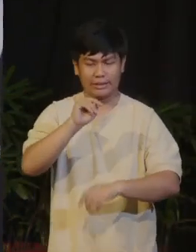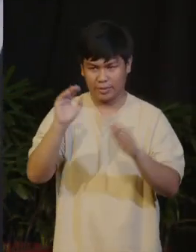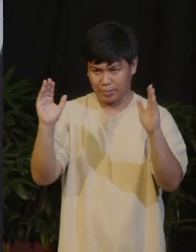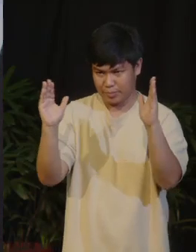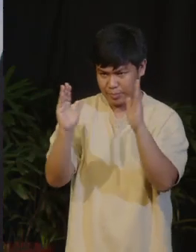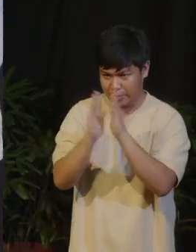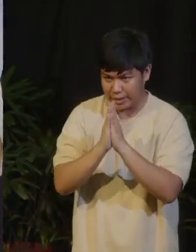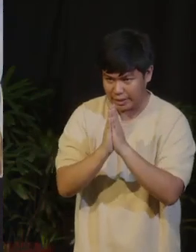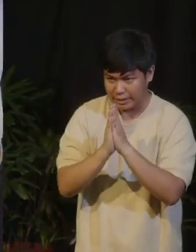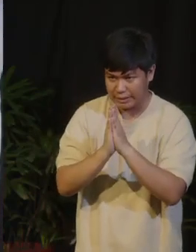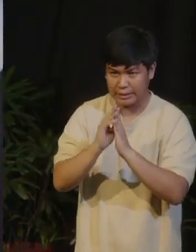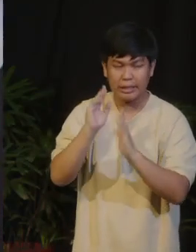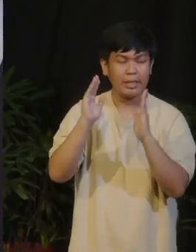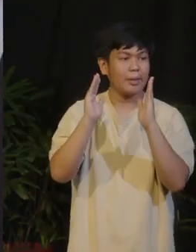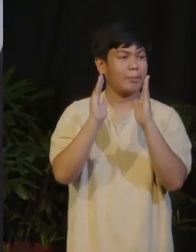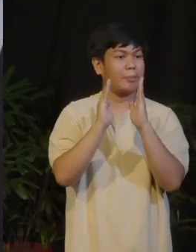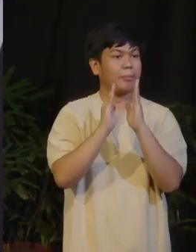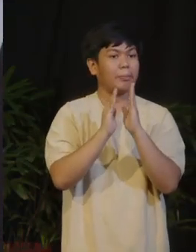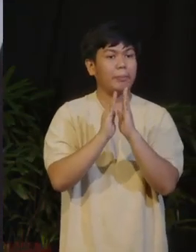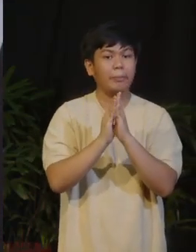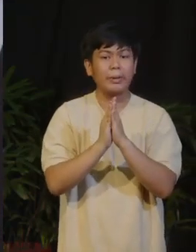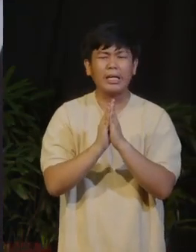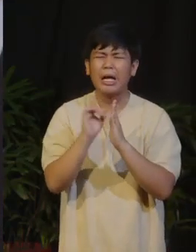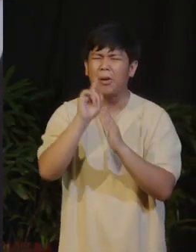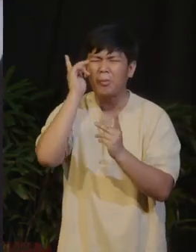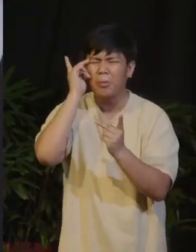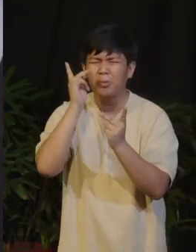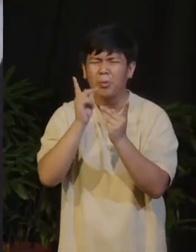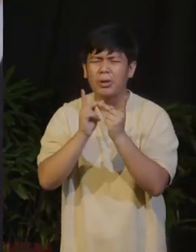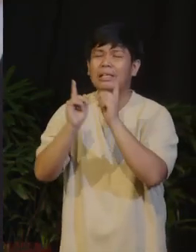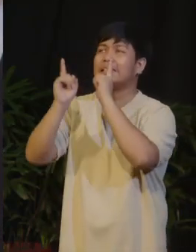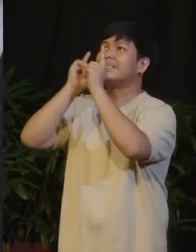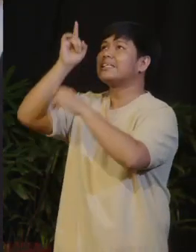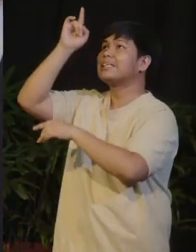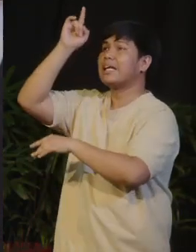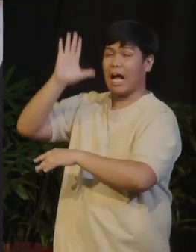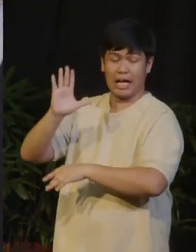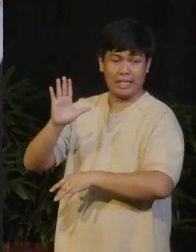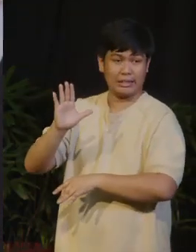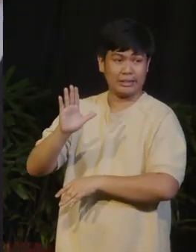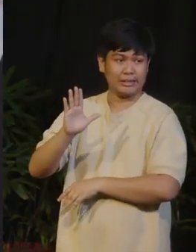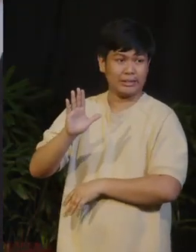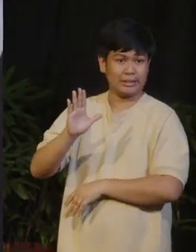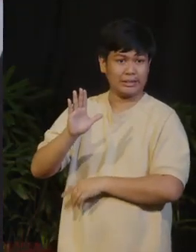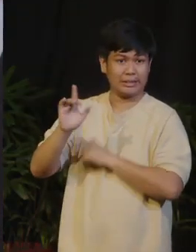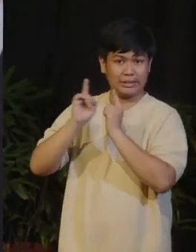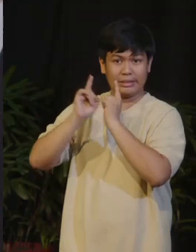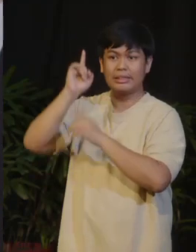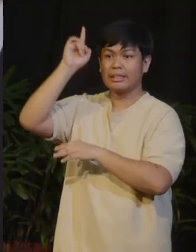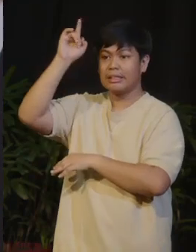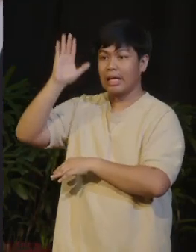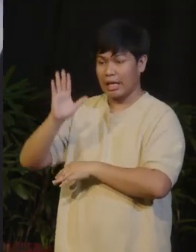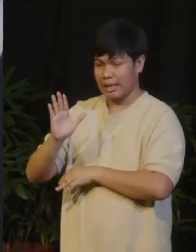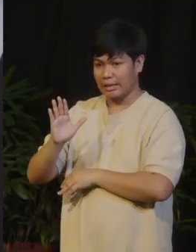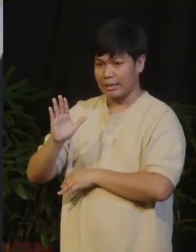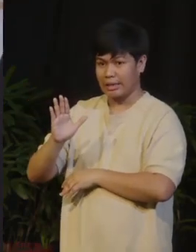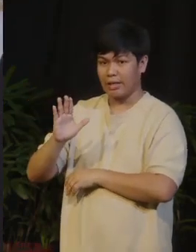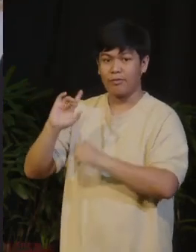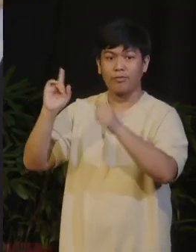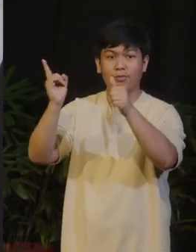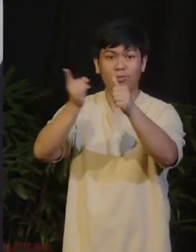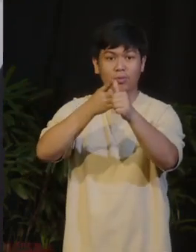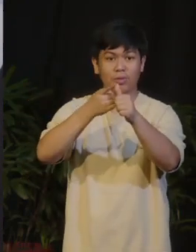mananalangin. Mananalangin tayo upang kausapin ang ating Diyos. Kausapin siya,